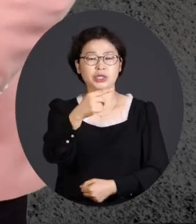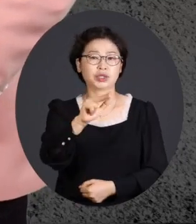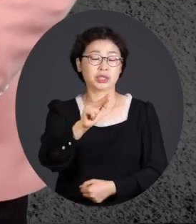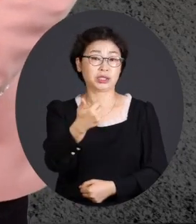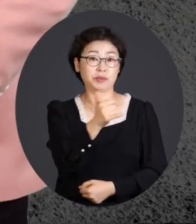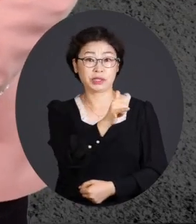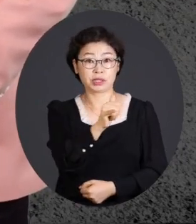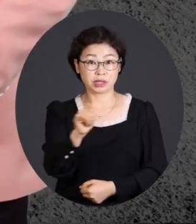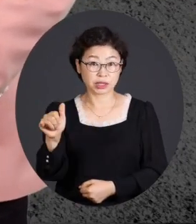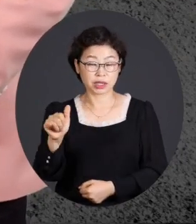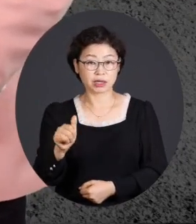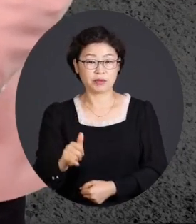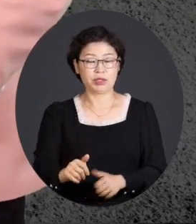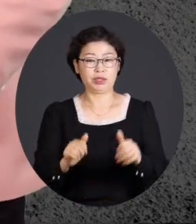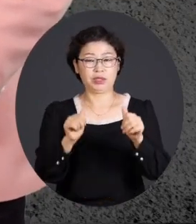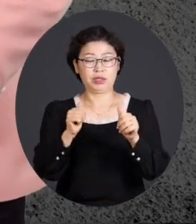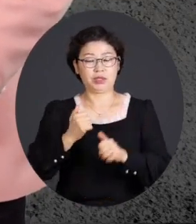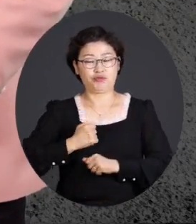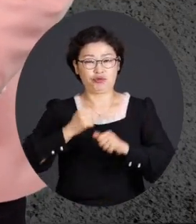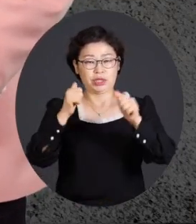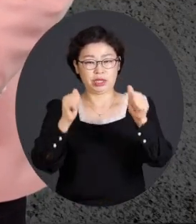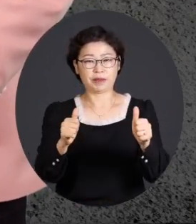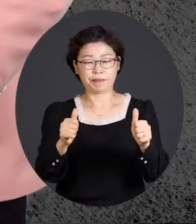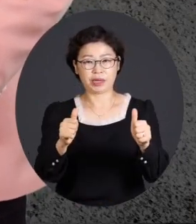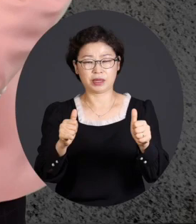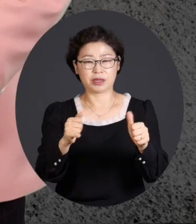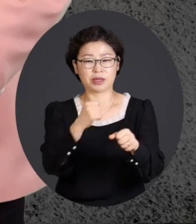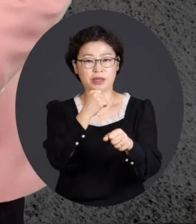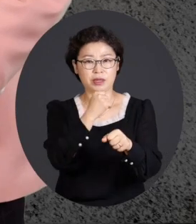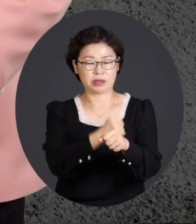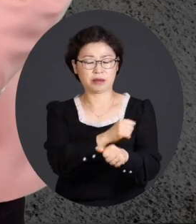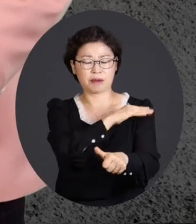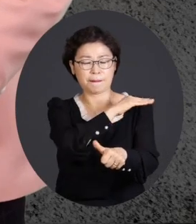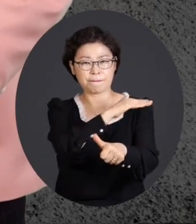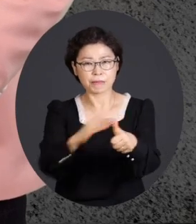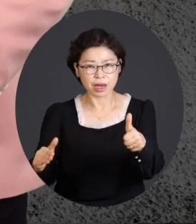1,700명을 군사재판이란 이름으로 처형합니다.